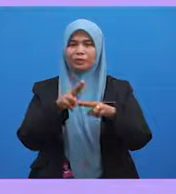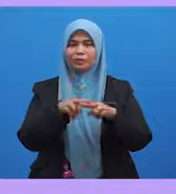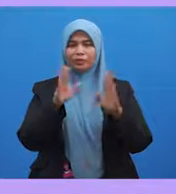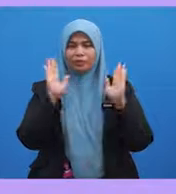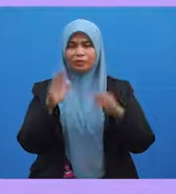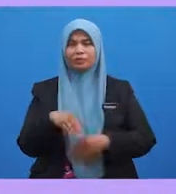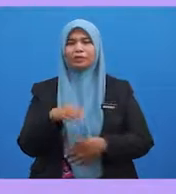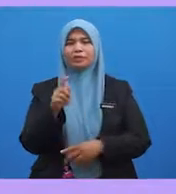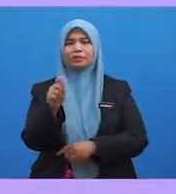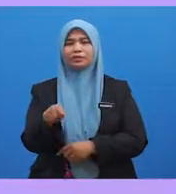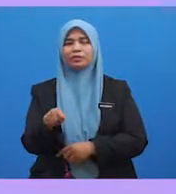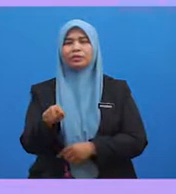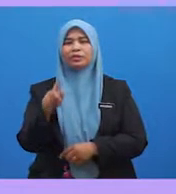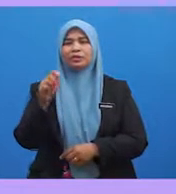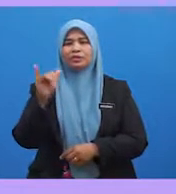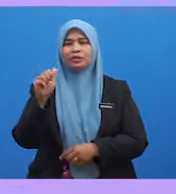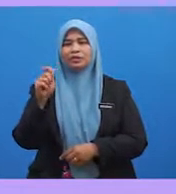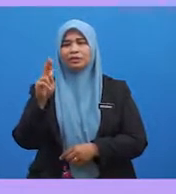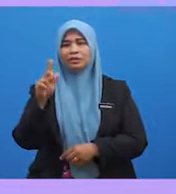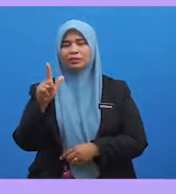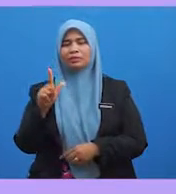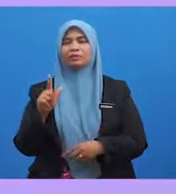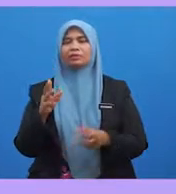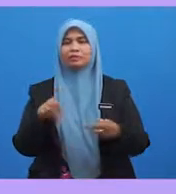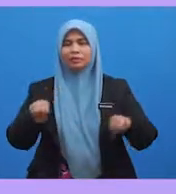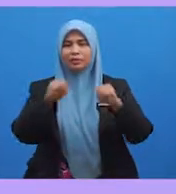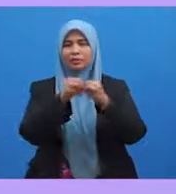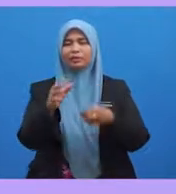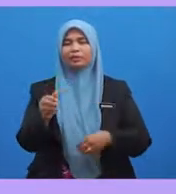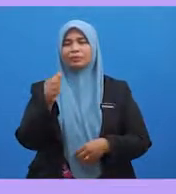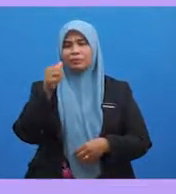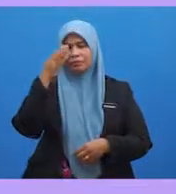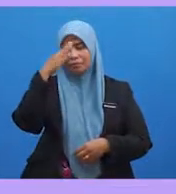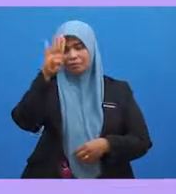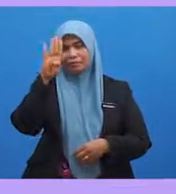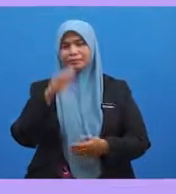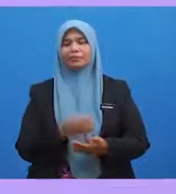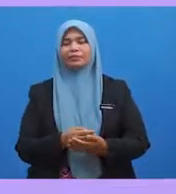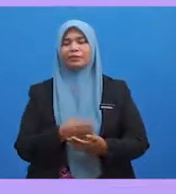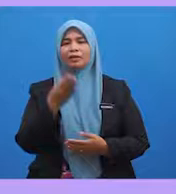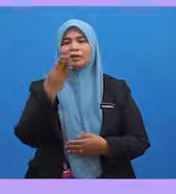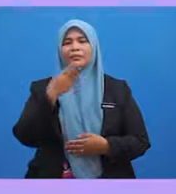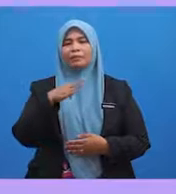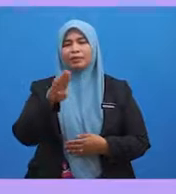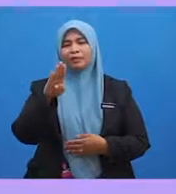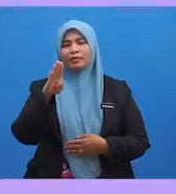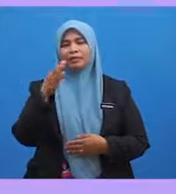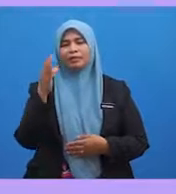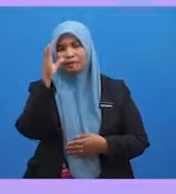sunat. Tahiyatul masjid, ambil berkat. Bahagia dicari bersama